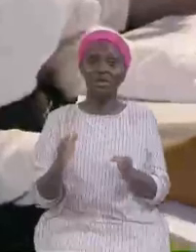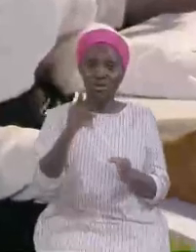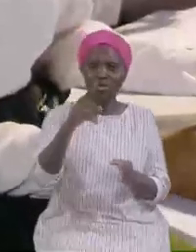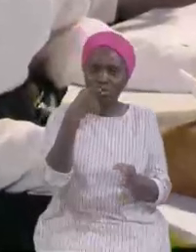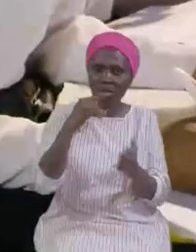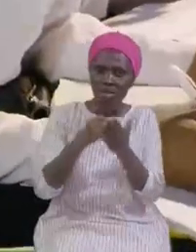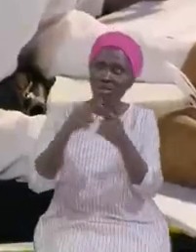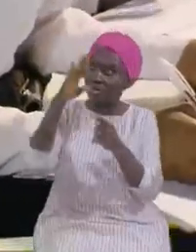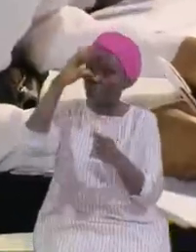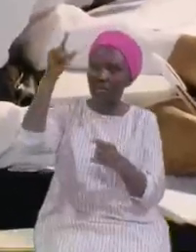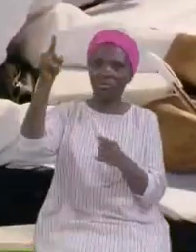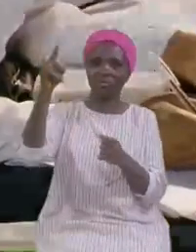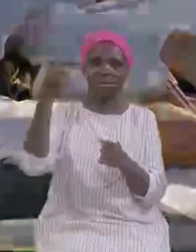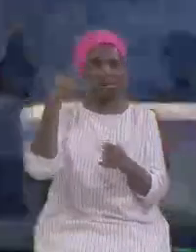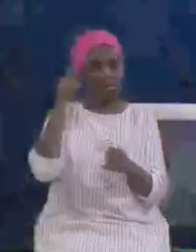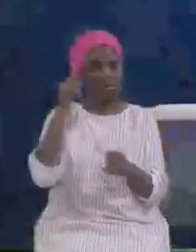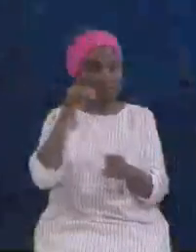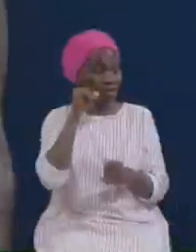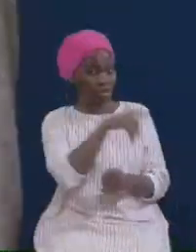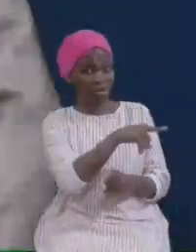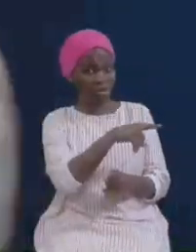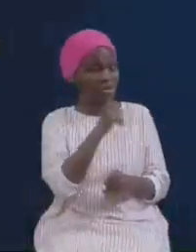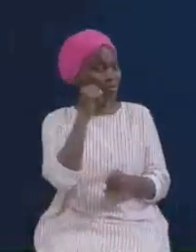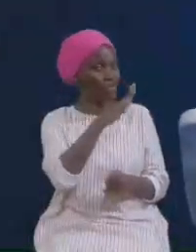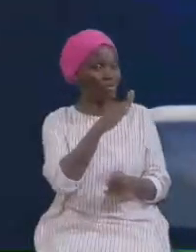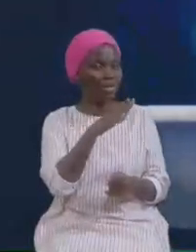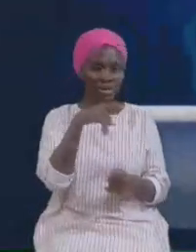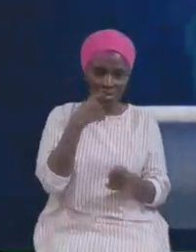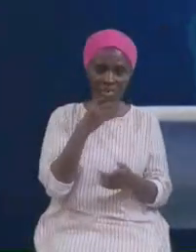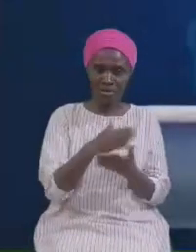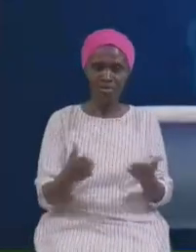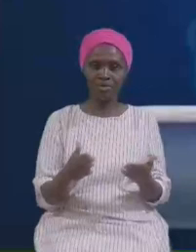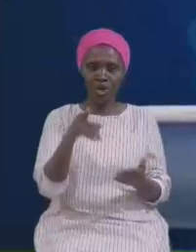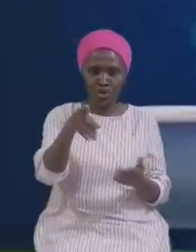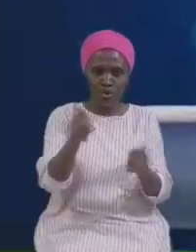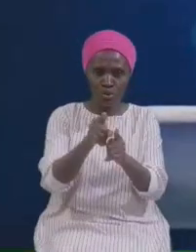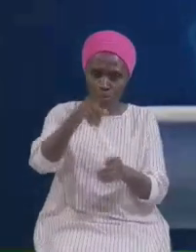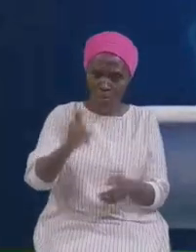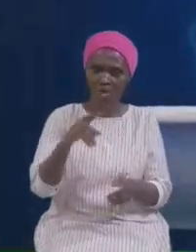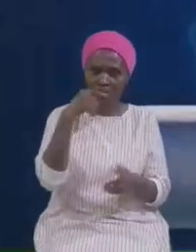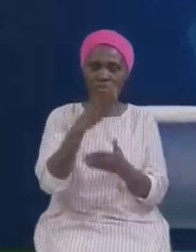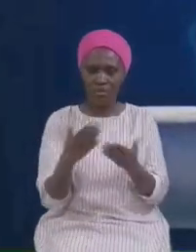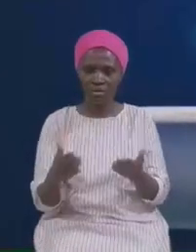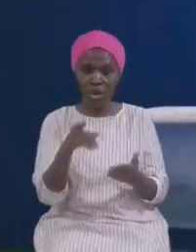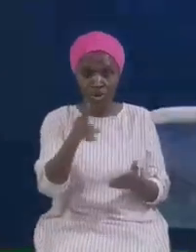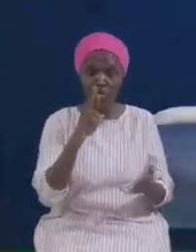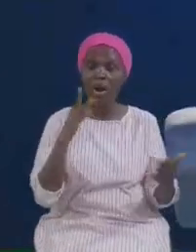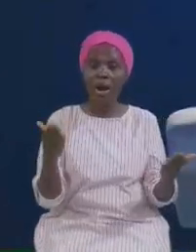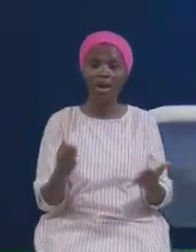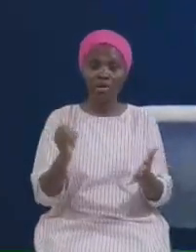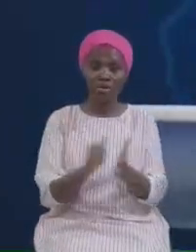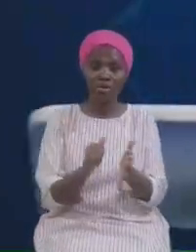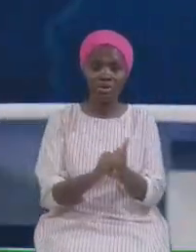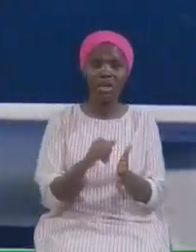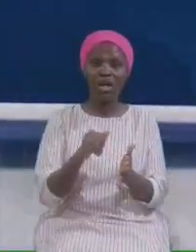dis. Quand elle disait, tu dois dire quelque chose. Tu es là pour que